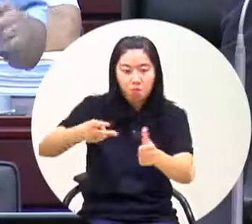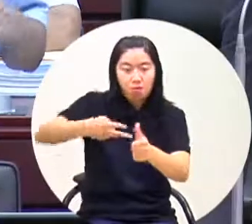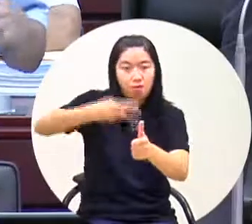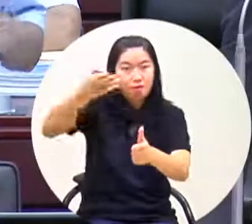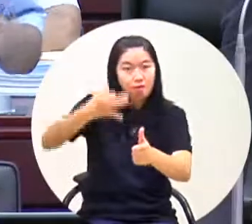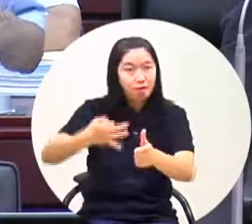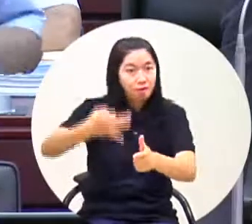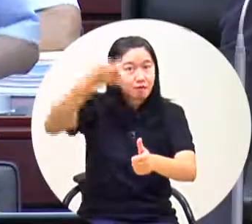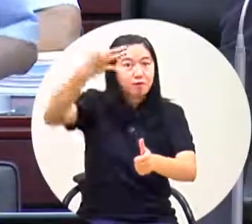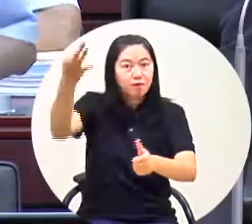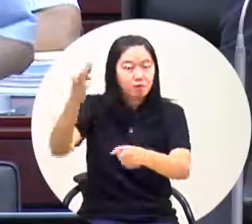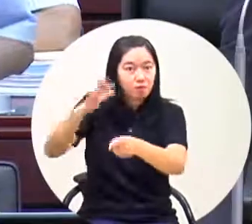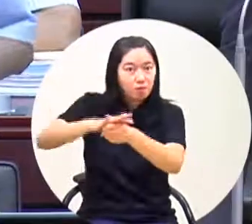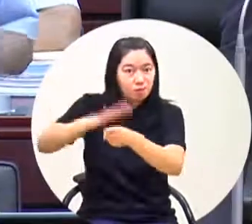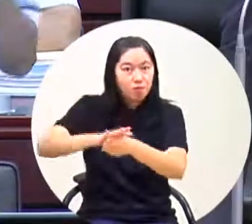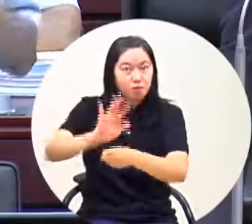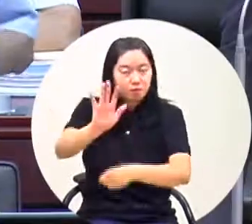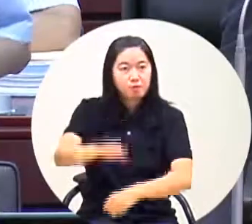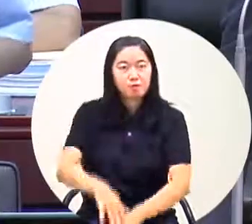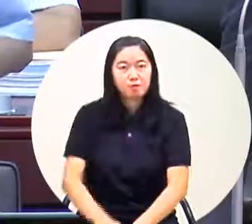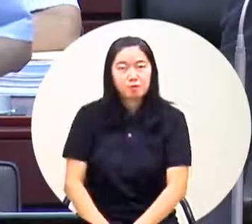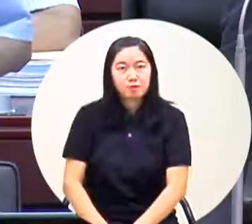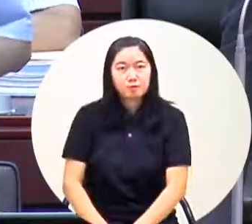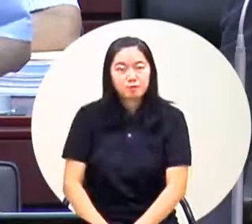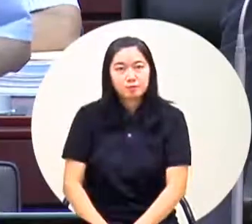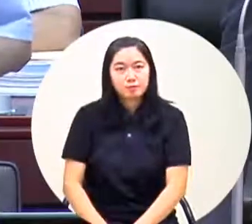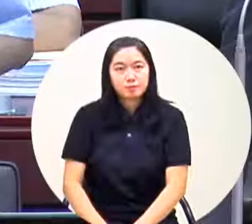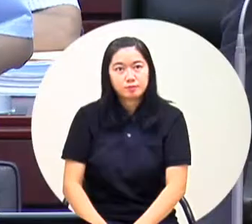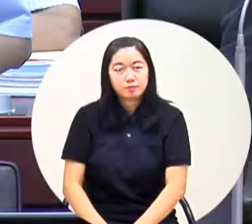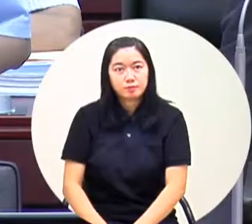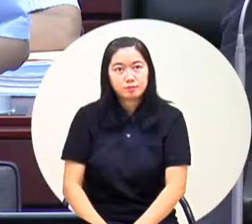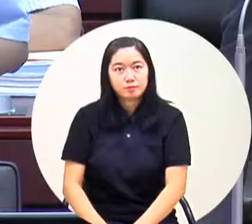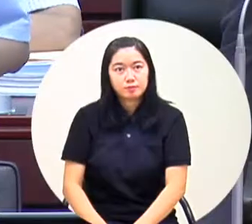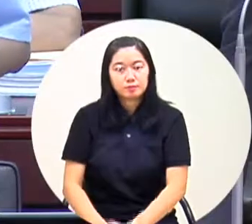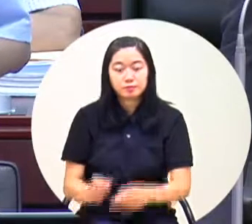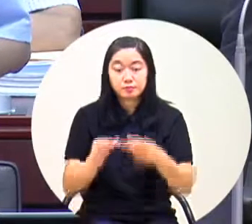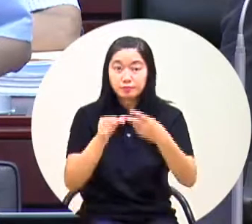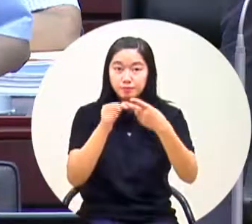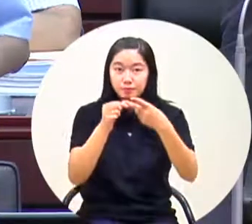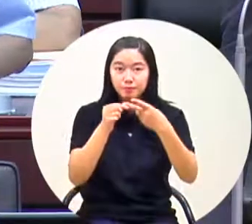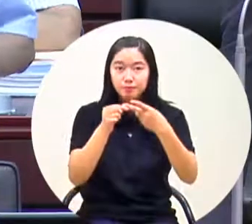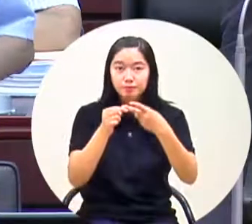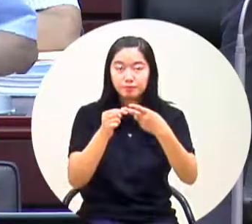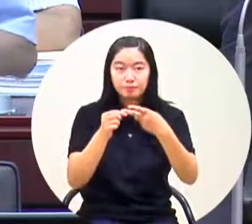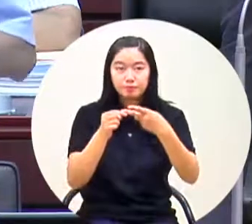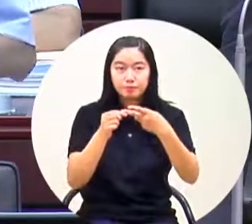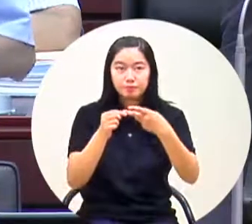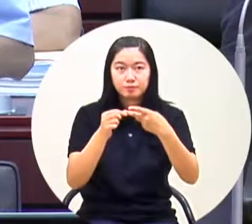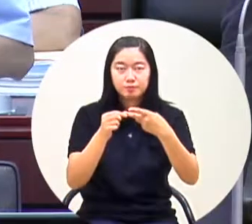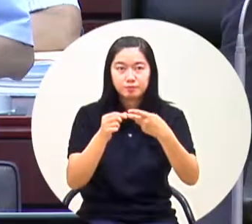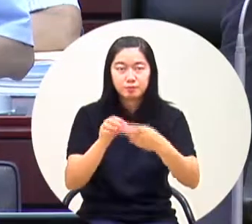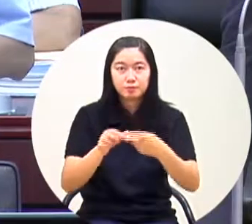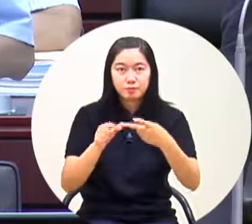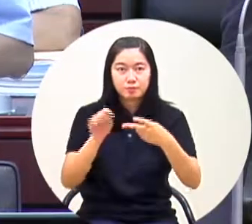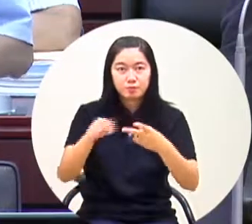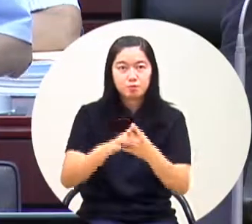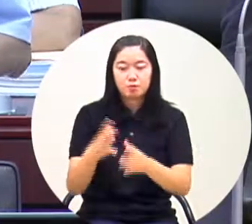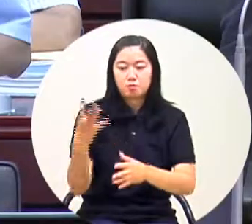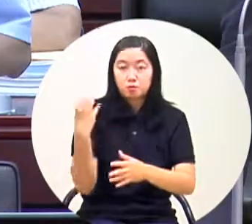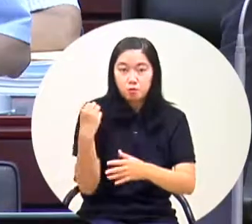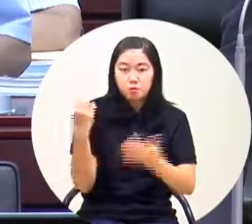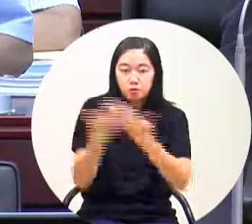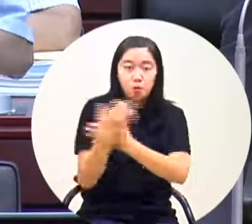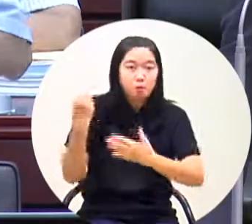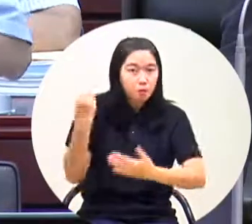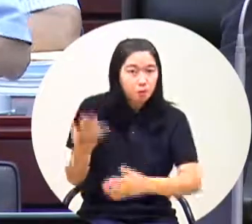助这个额度的县市，这第一个跟议员报告的。第二个就是有关纯粹汰换掉的，不是，应